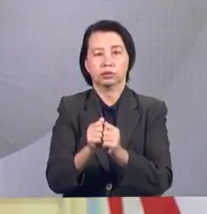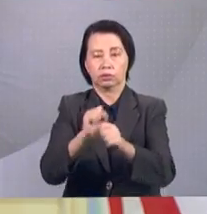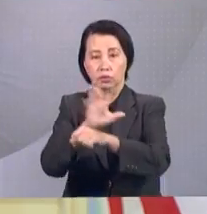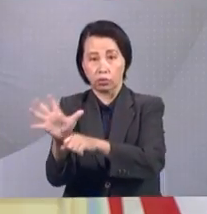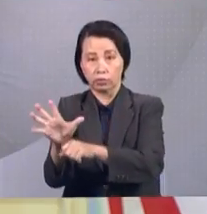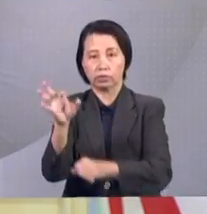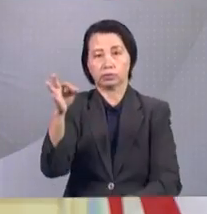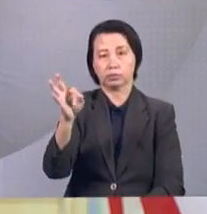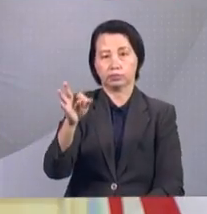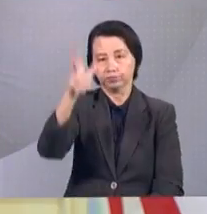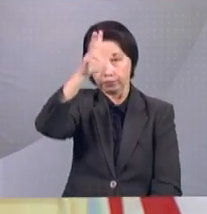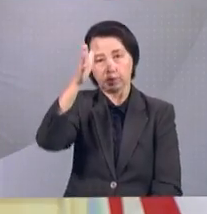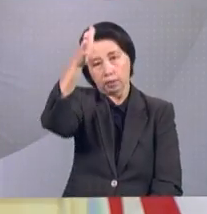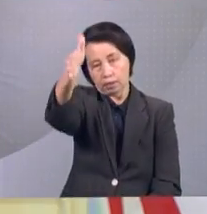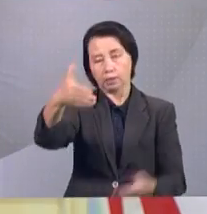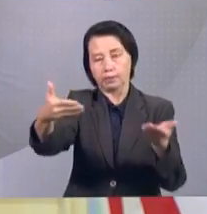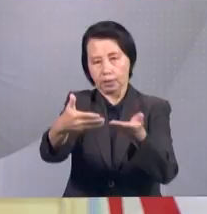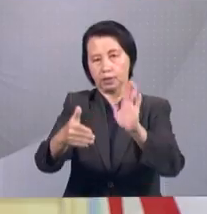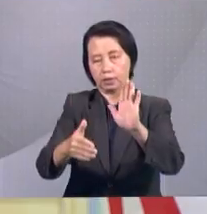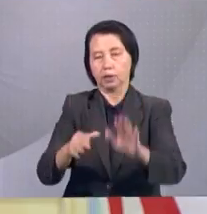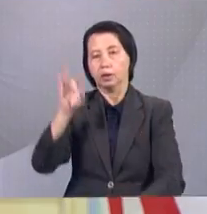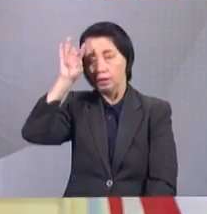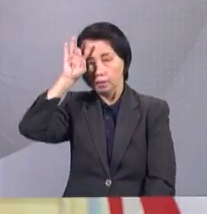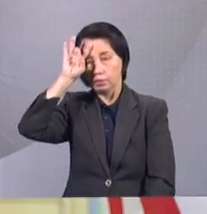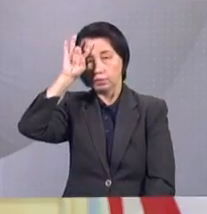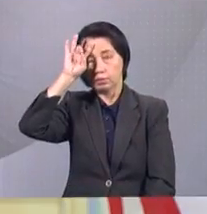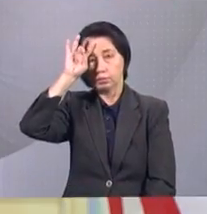COVID-19 ini. Kerajaan akan perkenalkan. Jadi insyaAllah